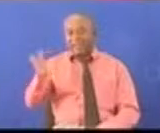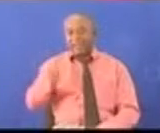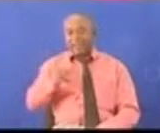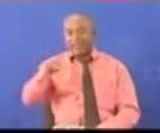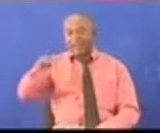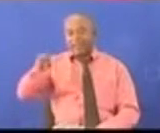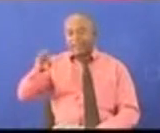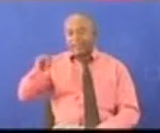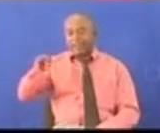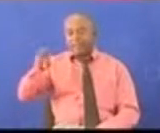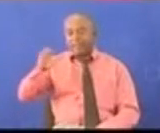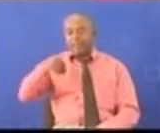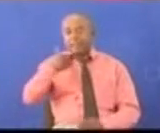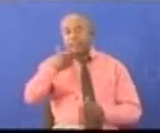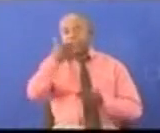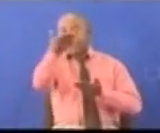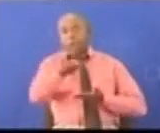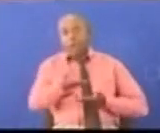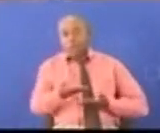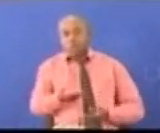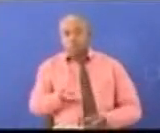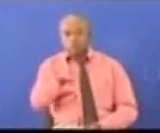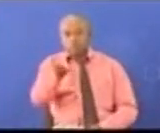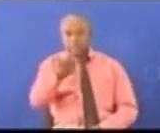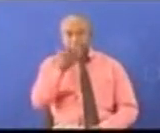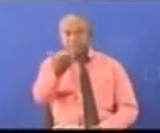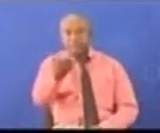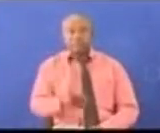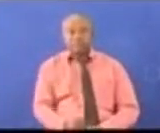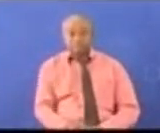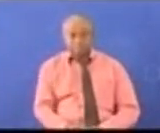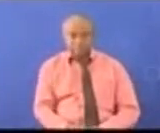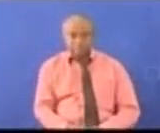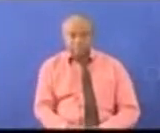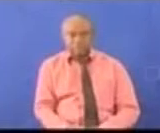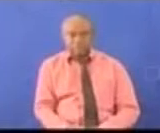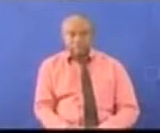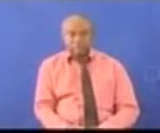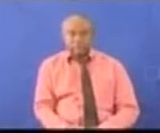Wamkele Mene, can you stand up please? Yes, thank you very much.